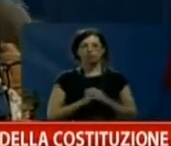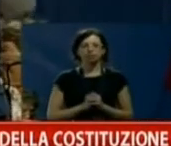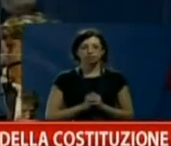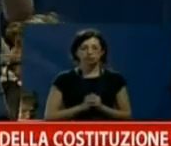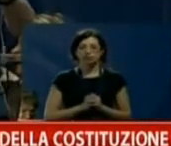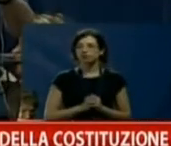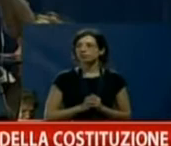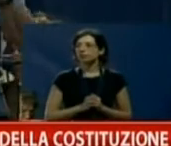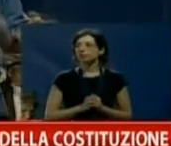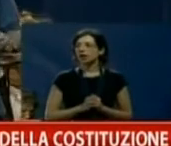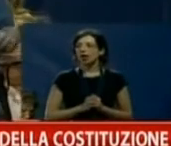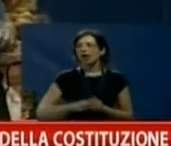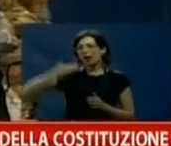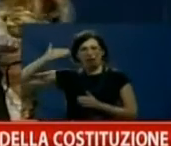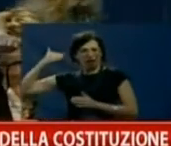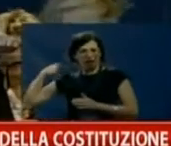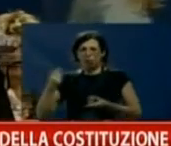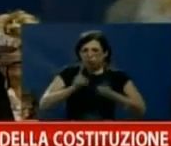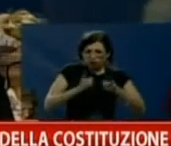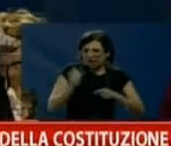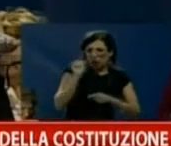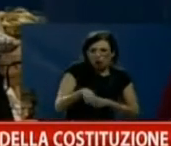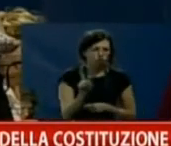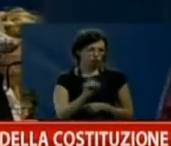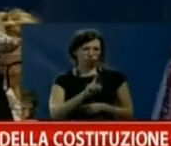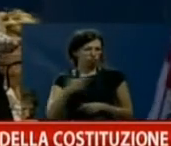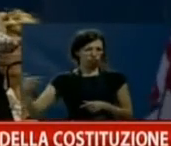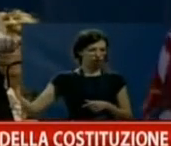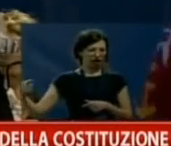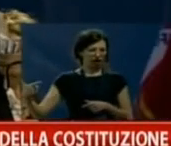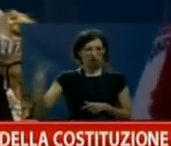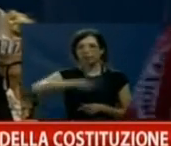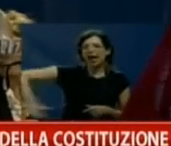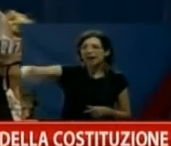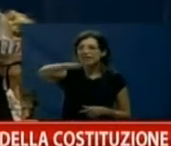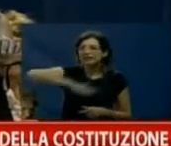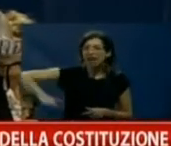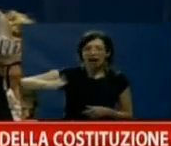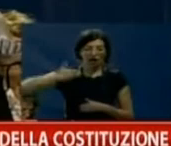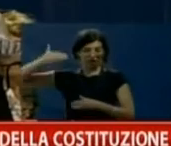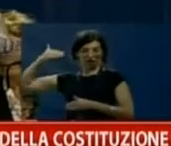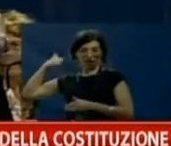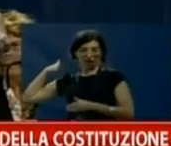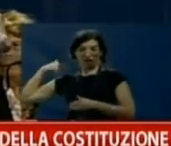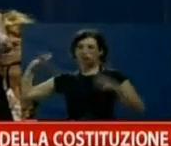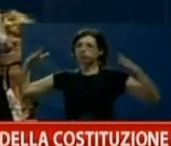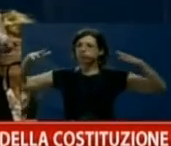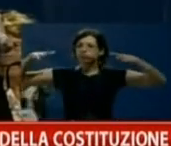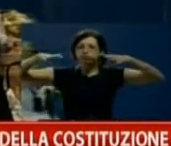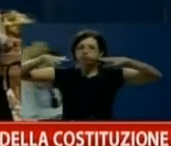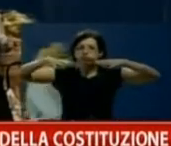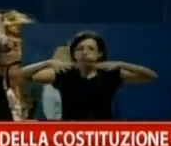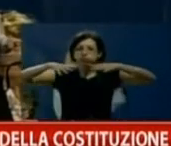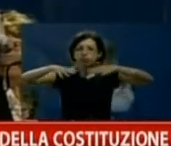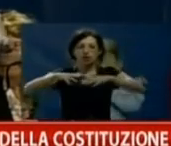c'era l'antipolitica, così come questa piazza è stata affollata come questa dalle donne, se